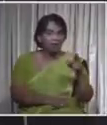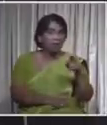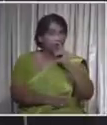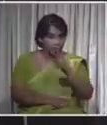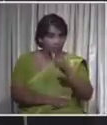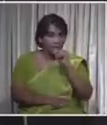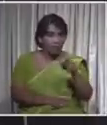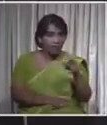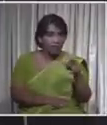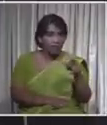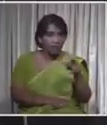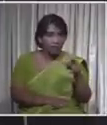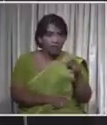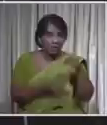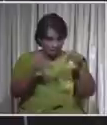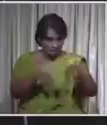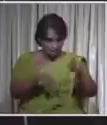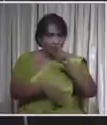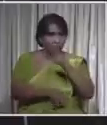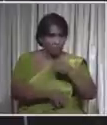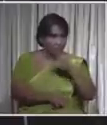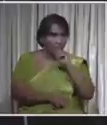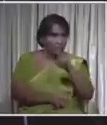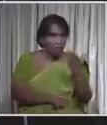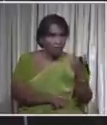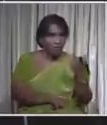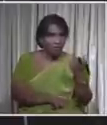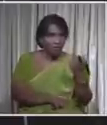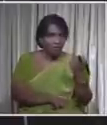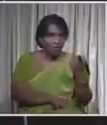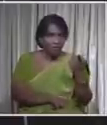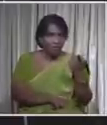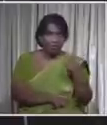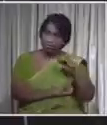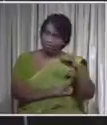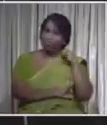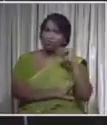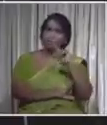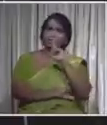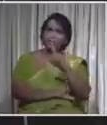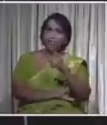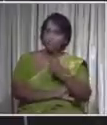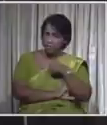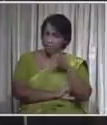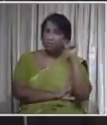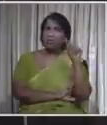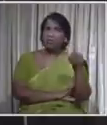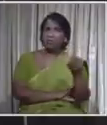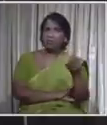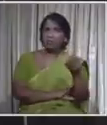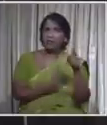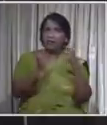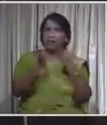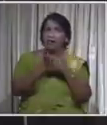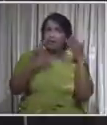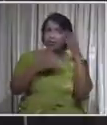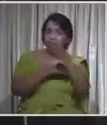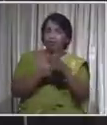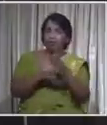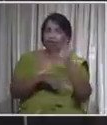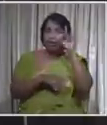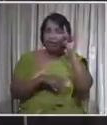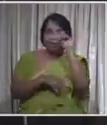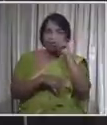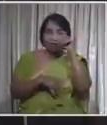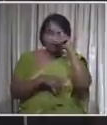කියන්නේ. මෙතනදි කියන්නේ මං කිව්වද නැද්ද කියලා? ඔබතුමා කොන්දක් කෙලින් තියාගෙන කියන්නේ මං කිව්වේ නැද්ද කියලා? අර කාමරය ඇතුළේ අර සිරිසේන මහත්තයා හිටපු